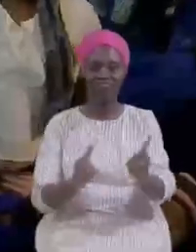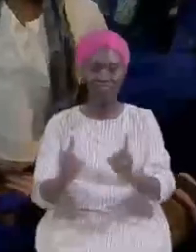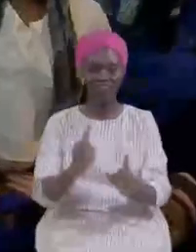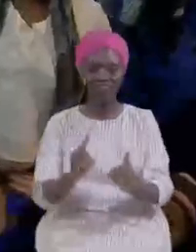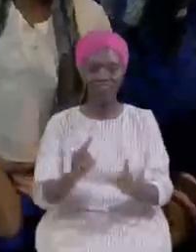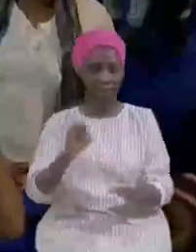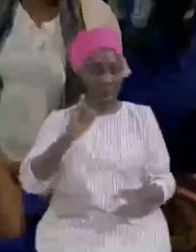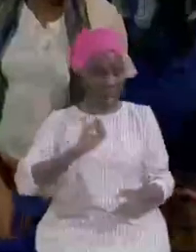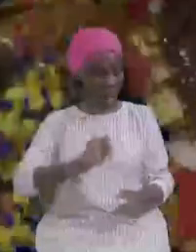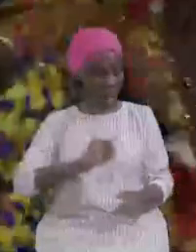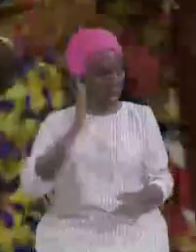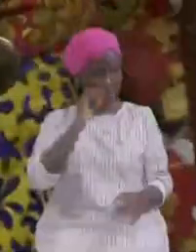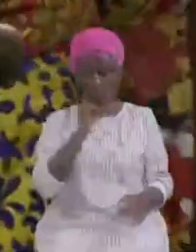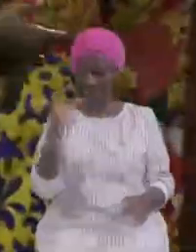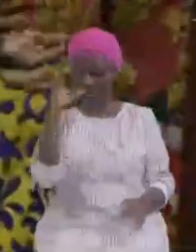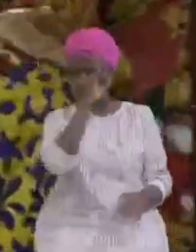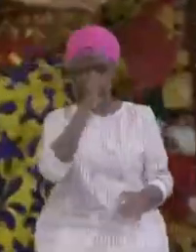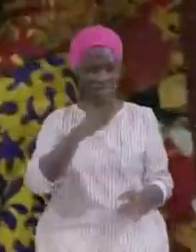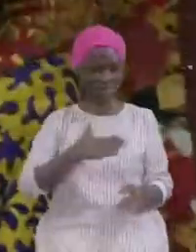Je ne raterai pas mon miracle.